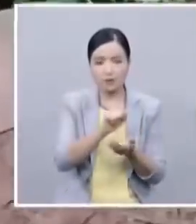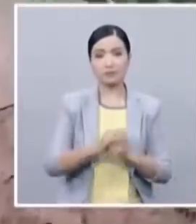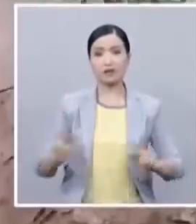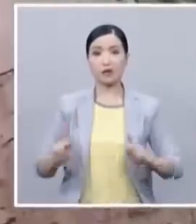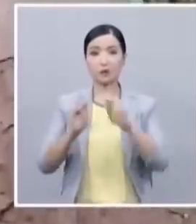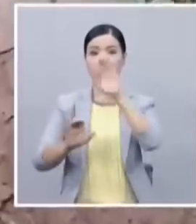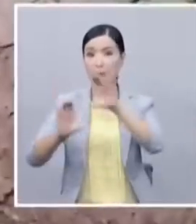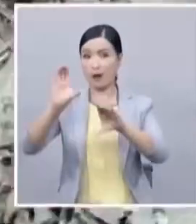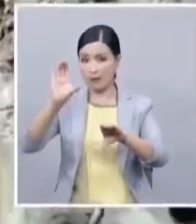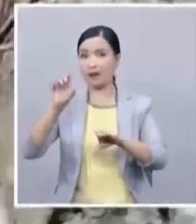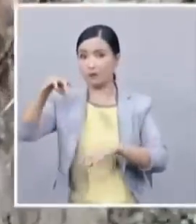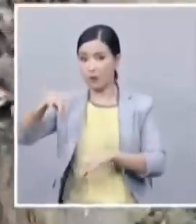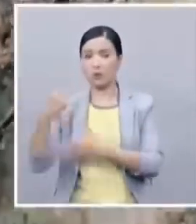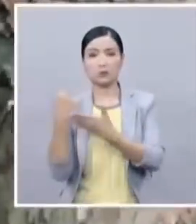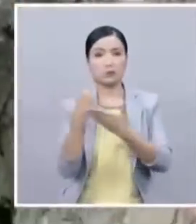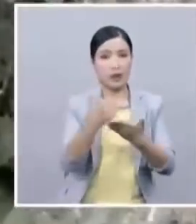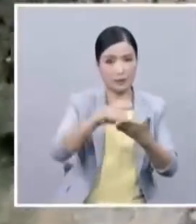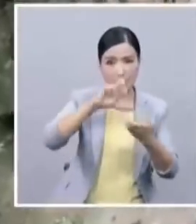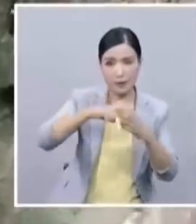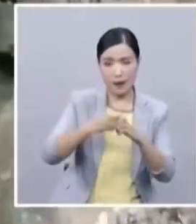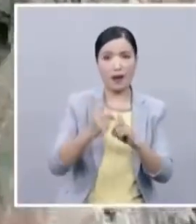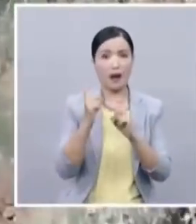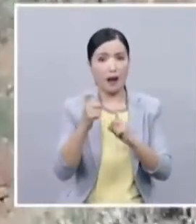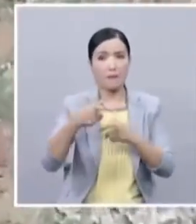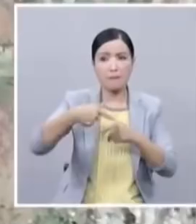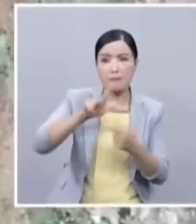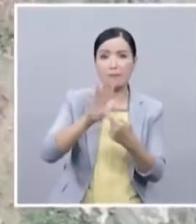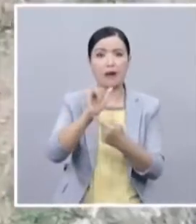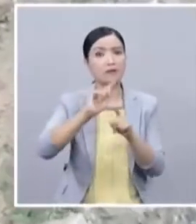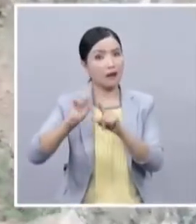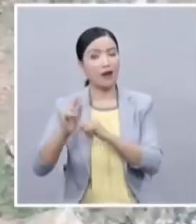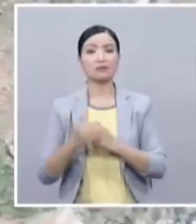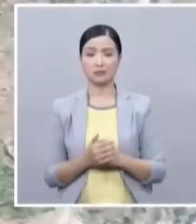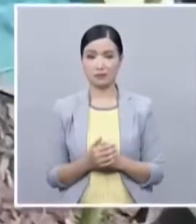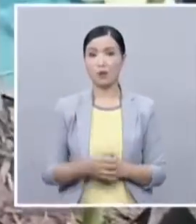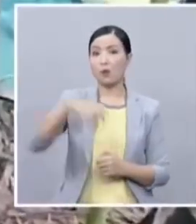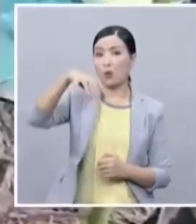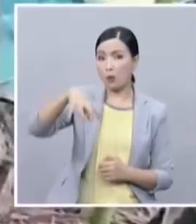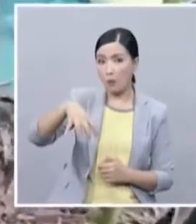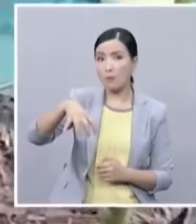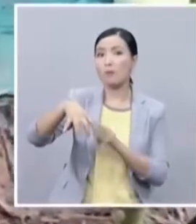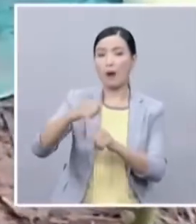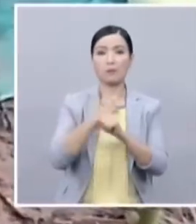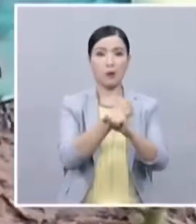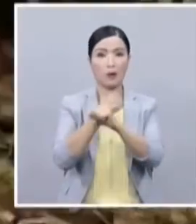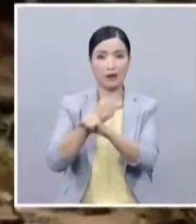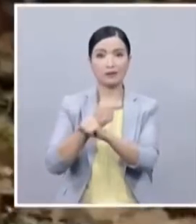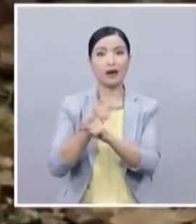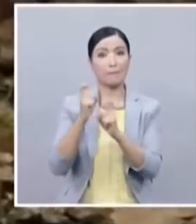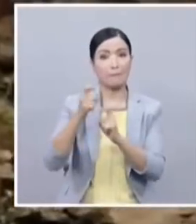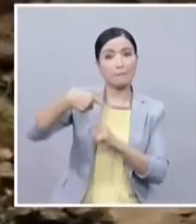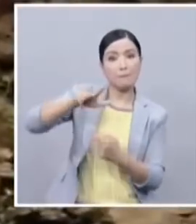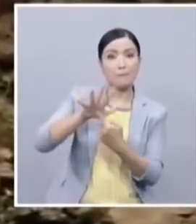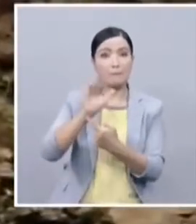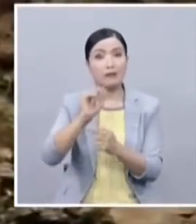การแก้ไขบรรเทาภัยพิบัตินะครับของกรมป้องกันและบรรเทาสาธารณภัยแล้วก็ในบท